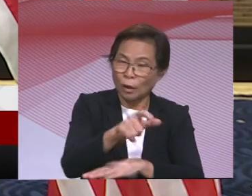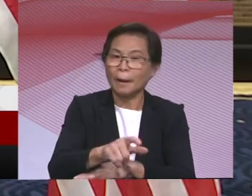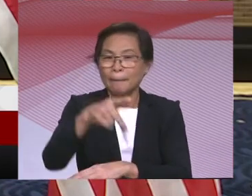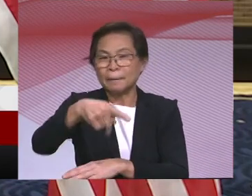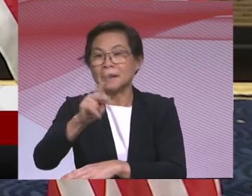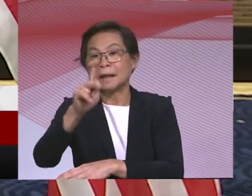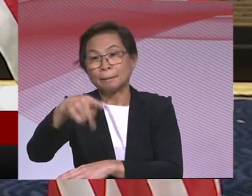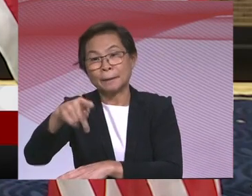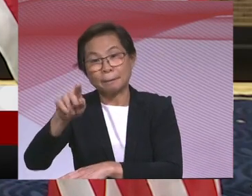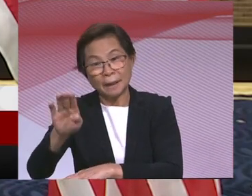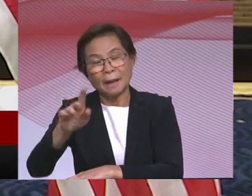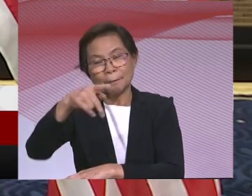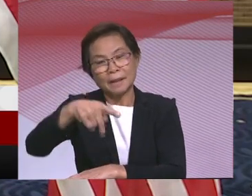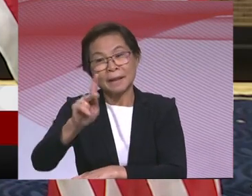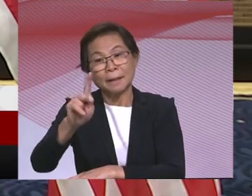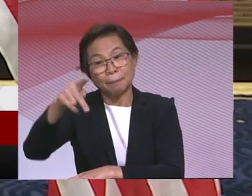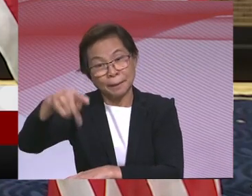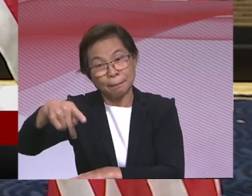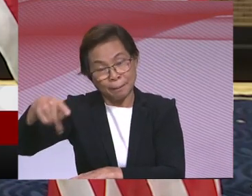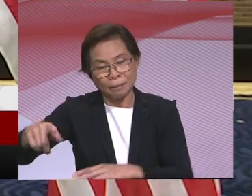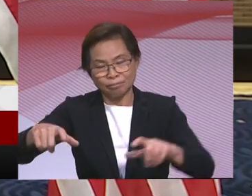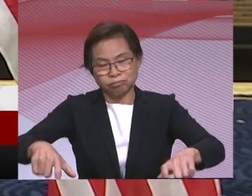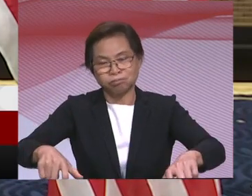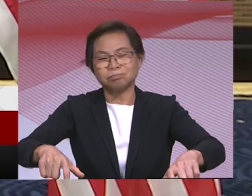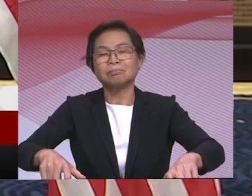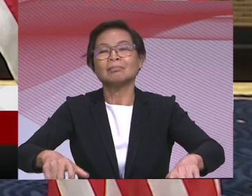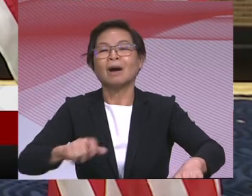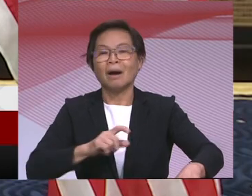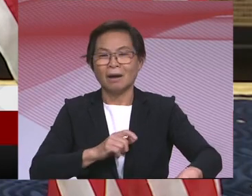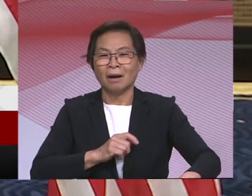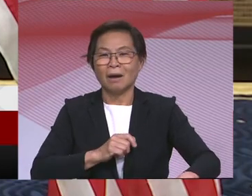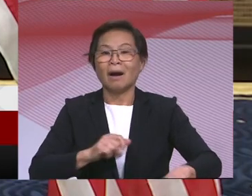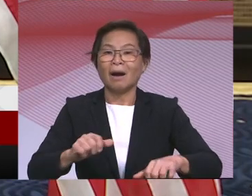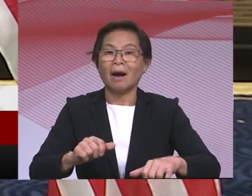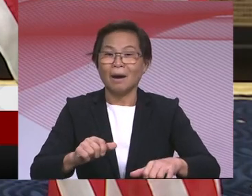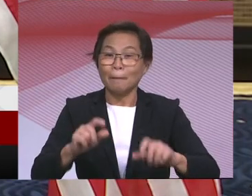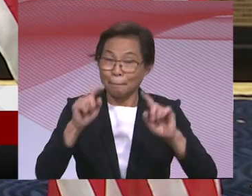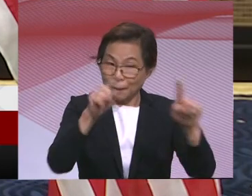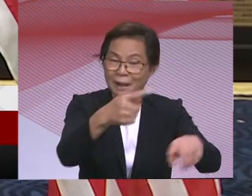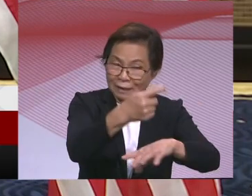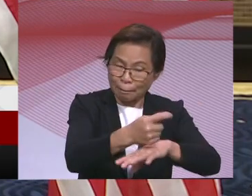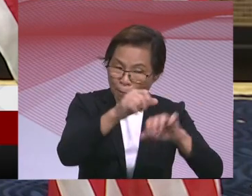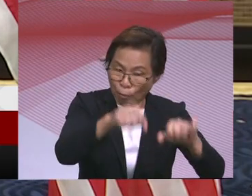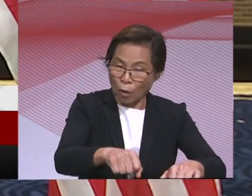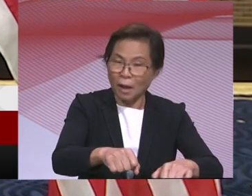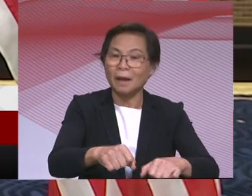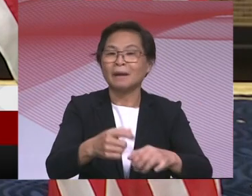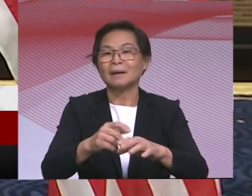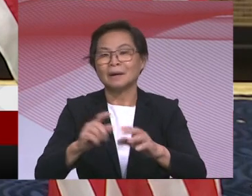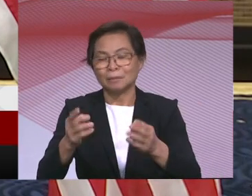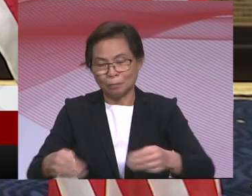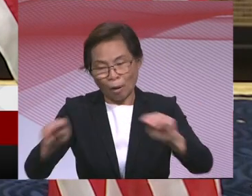Feby activity keagamaan masih dibenarkan dengan bilangan kajeran minimum yang ditetapkan